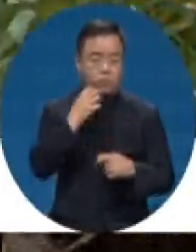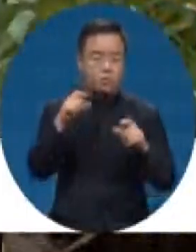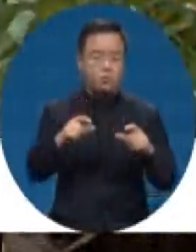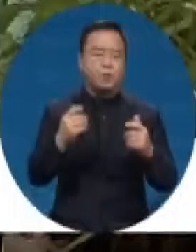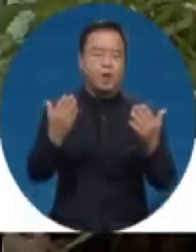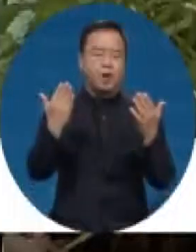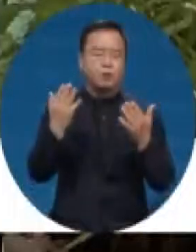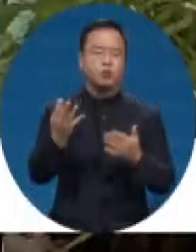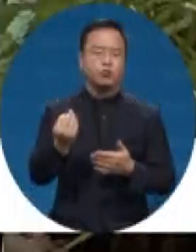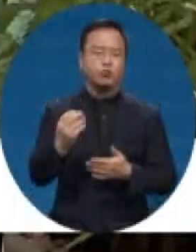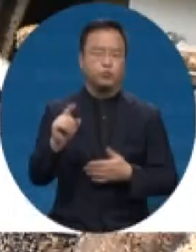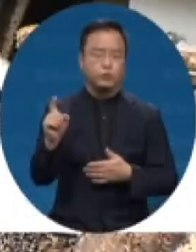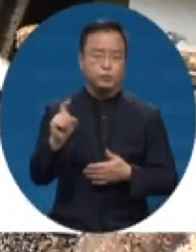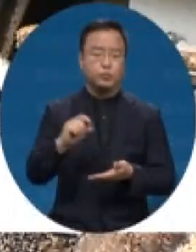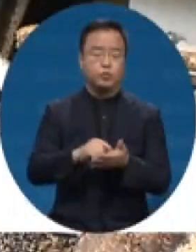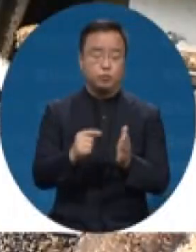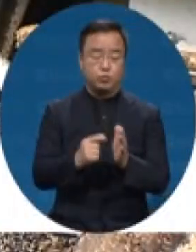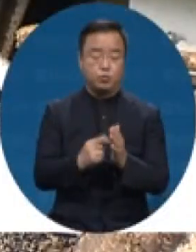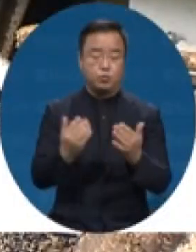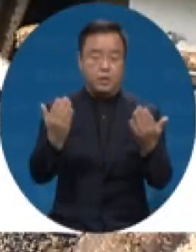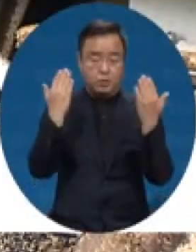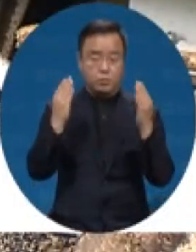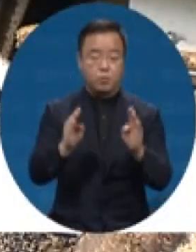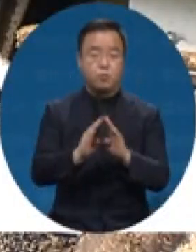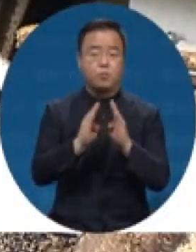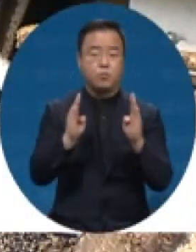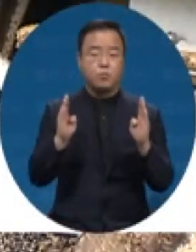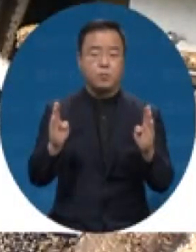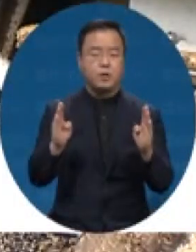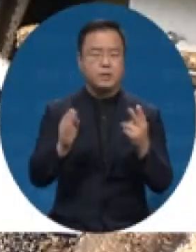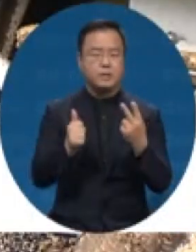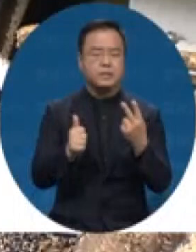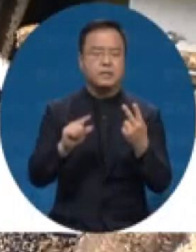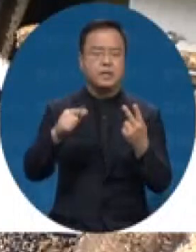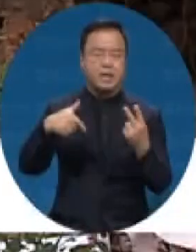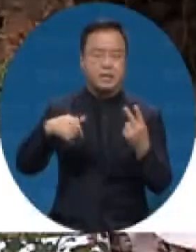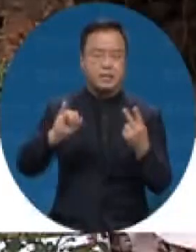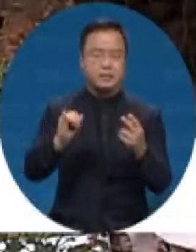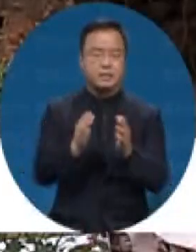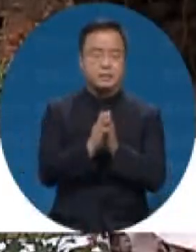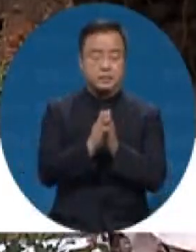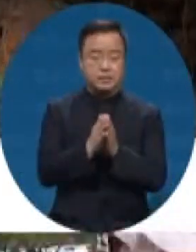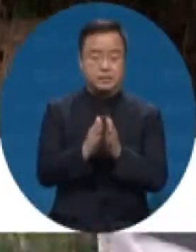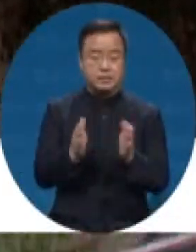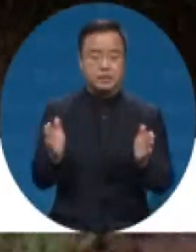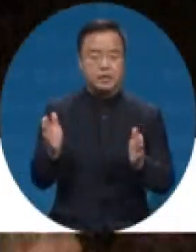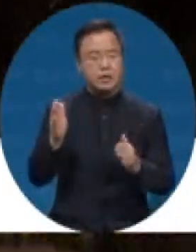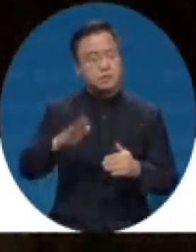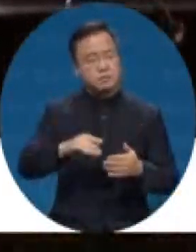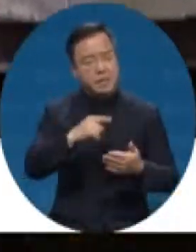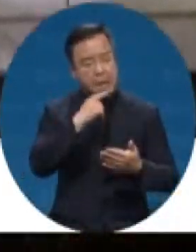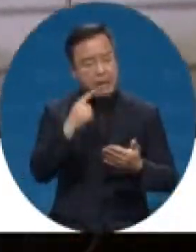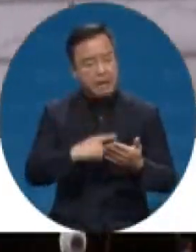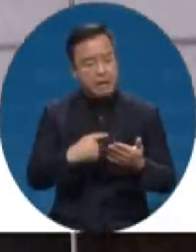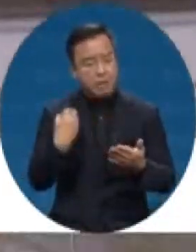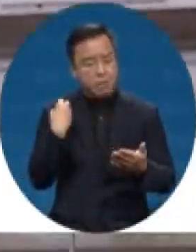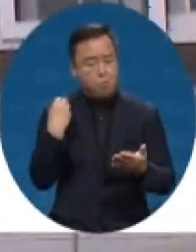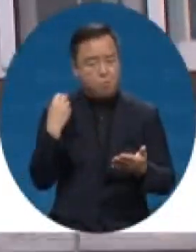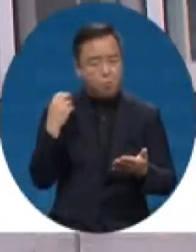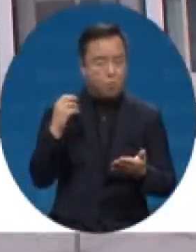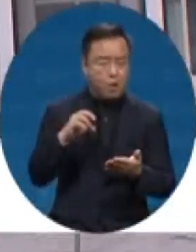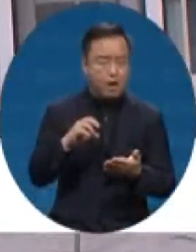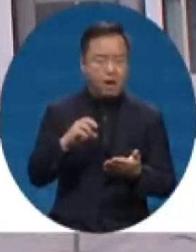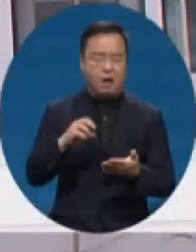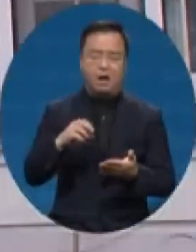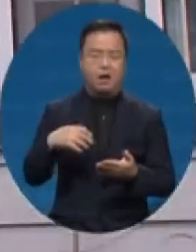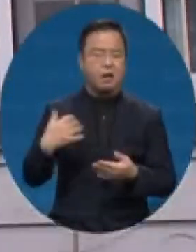수십여 고식 예약하는 등 본격적으로 2학기가 시작되지만 피해가 복구 되나 끄는 찾아보기 어렵습니다